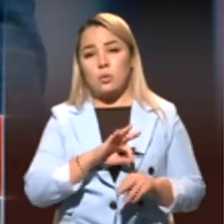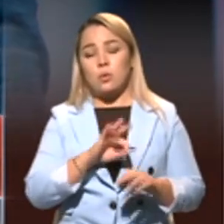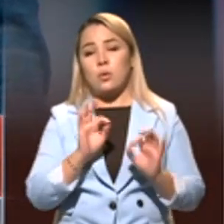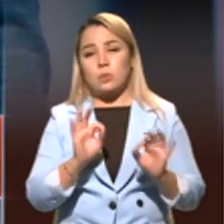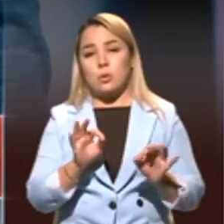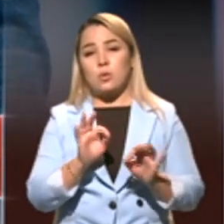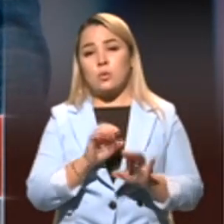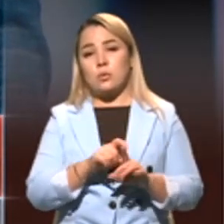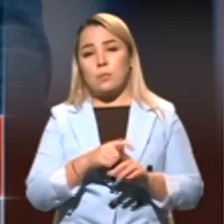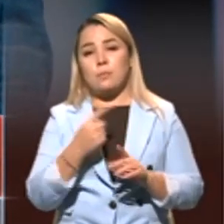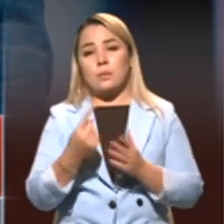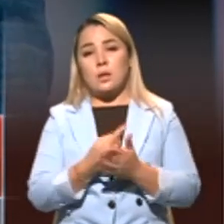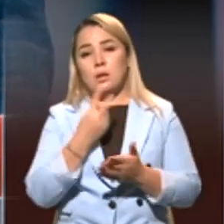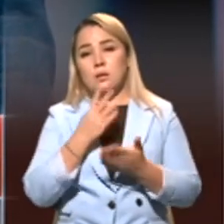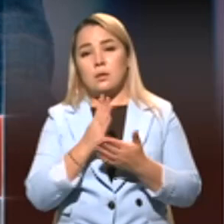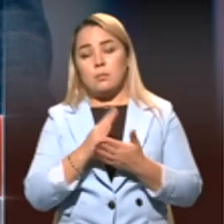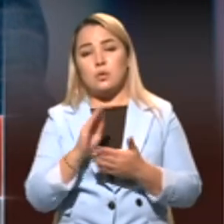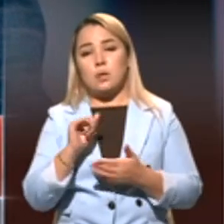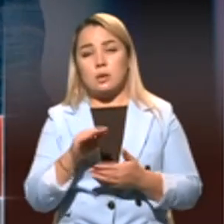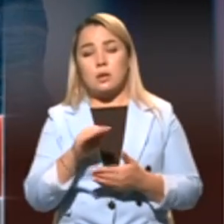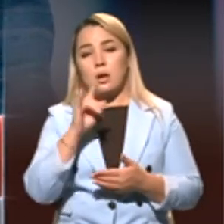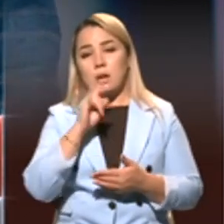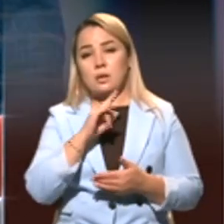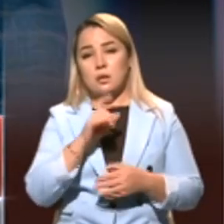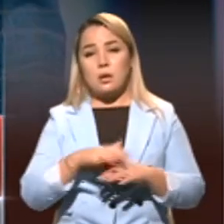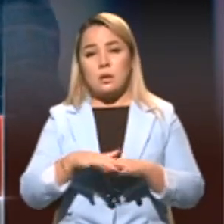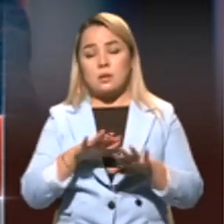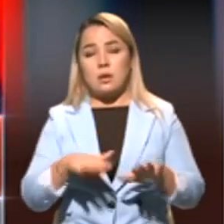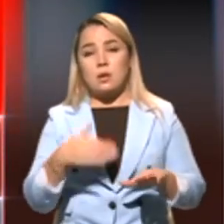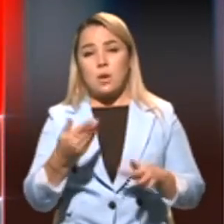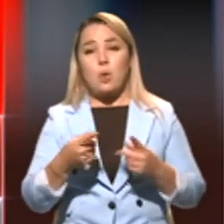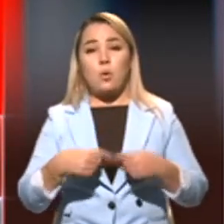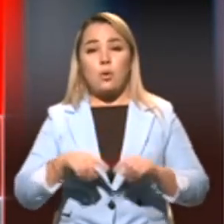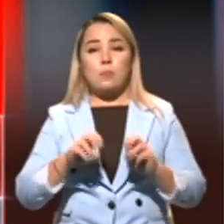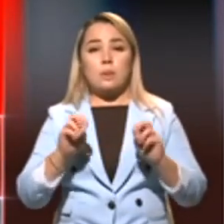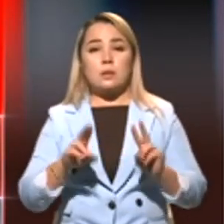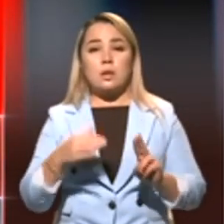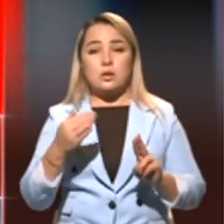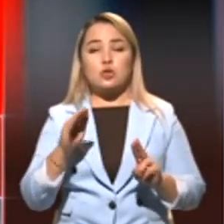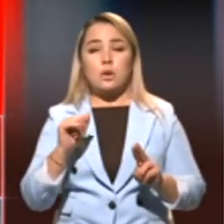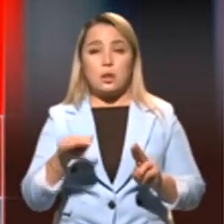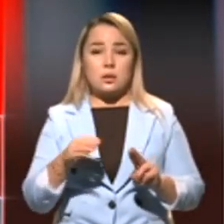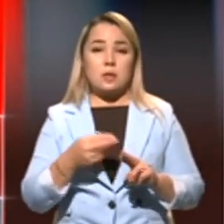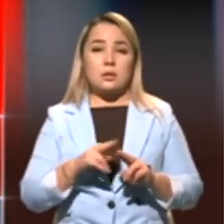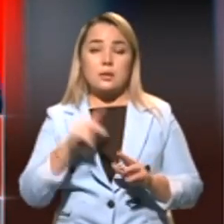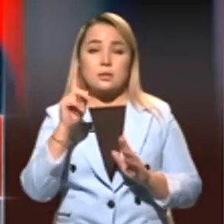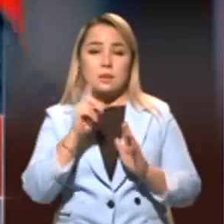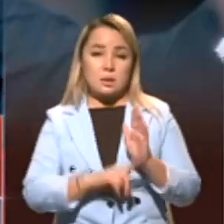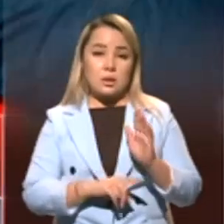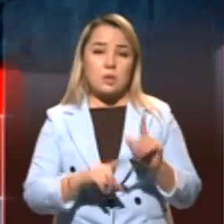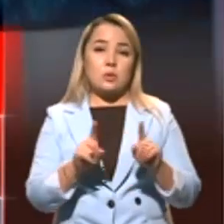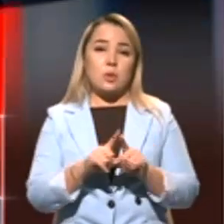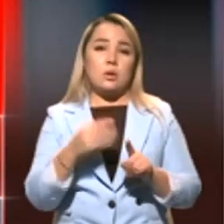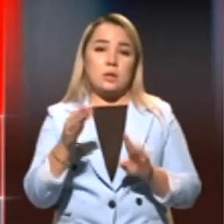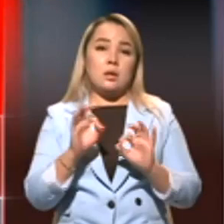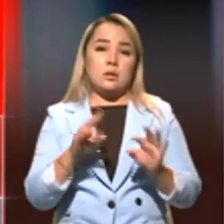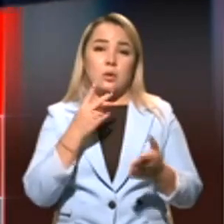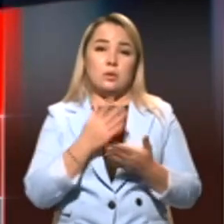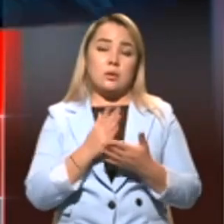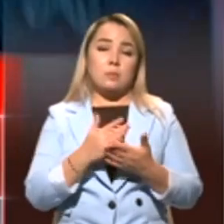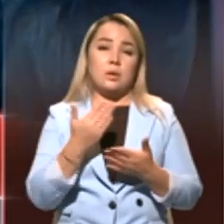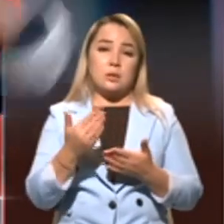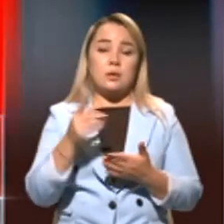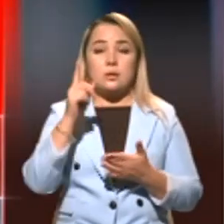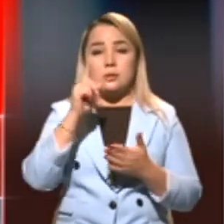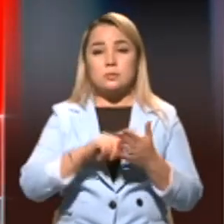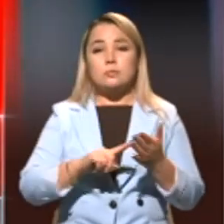па? Ең бірінші. Өйткені жат қазақ халқы үшін, қазақ қоғамы үшін жат дін, жаңа сіз көрсеткен